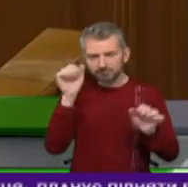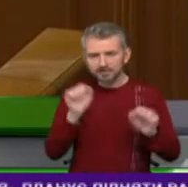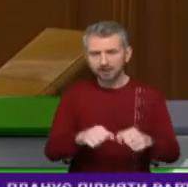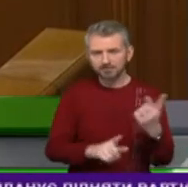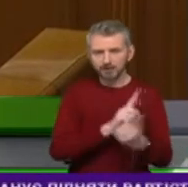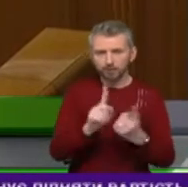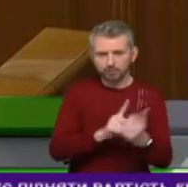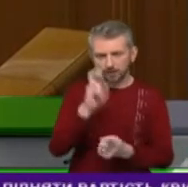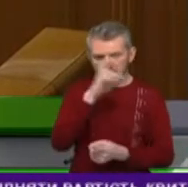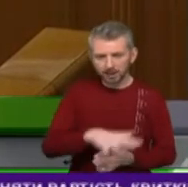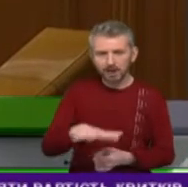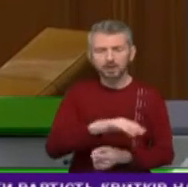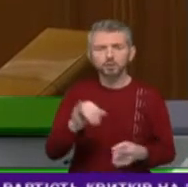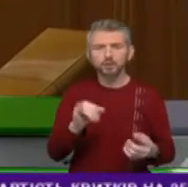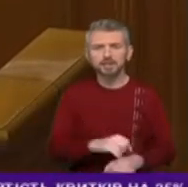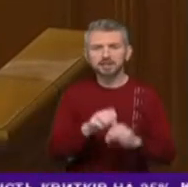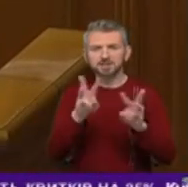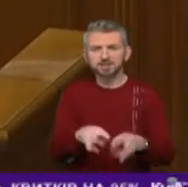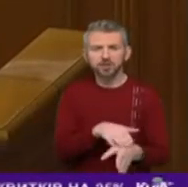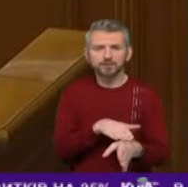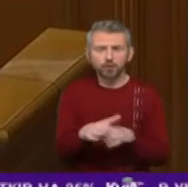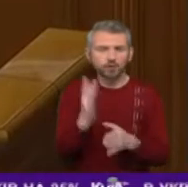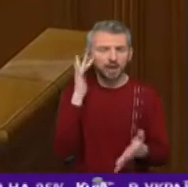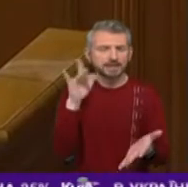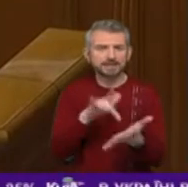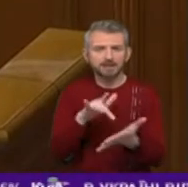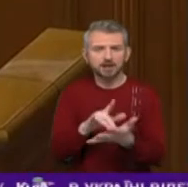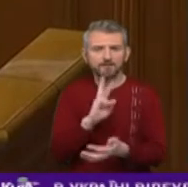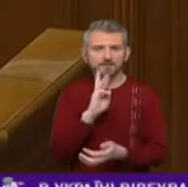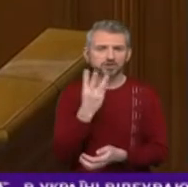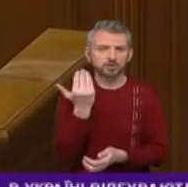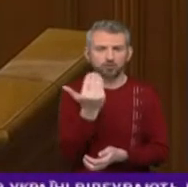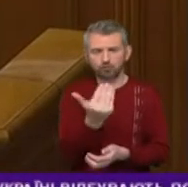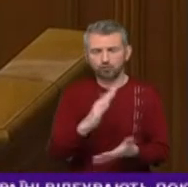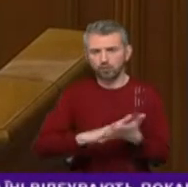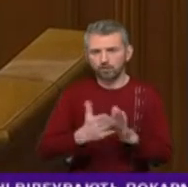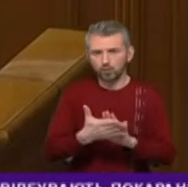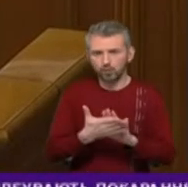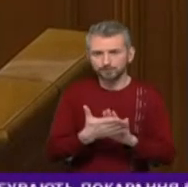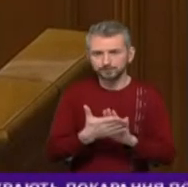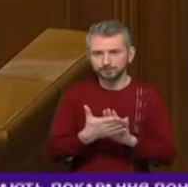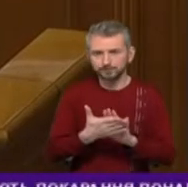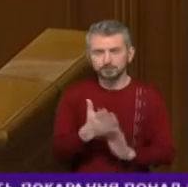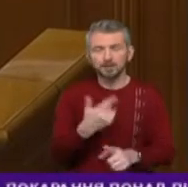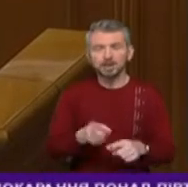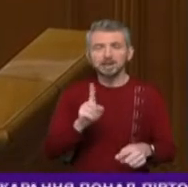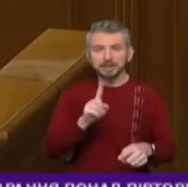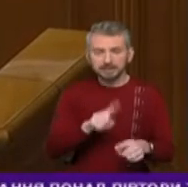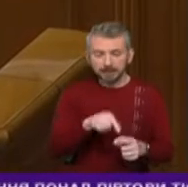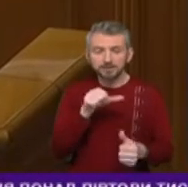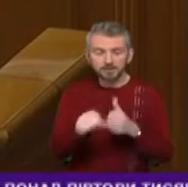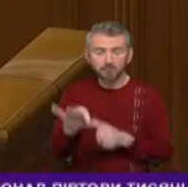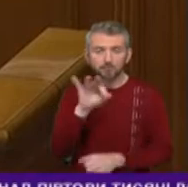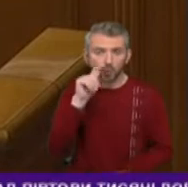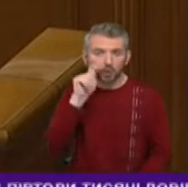реформувати країну і забезпечити виконання цілей Вашингтонського договору. Це саме про